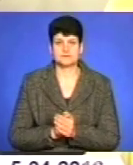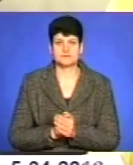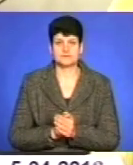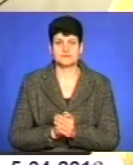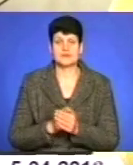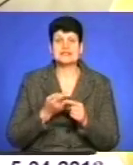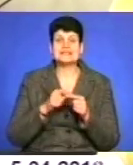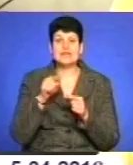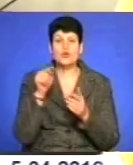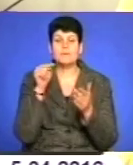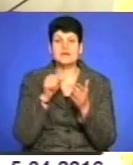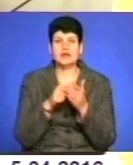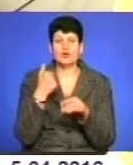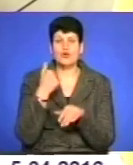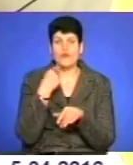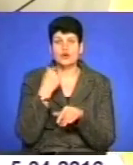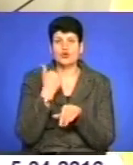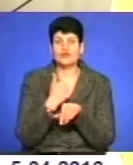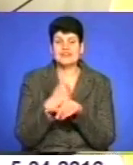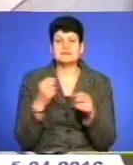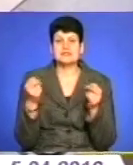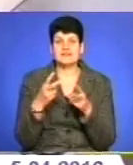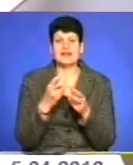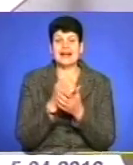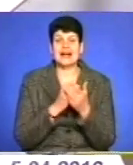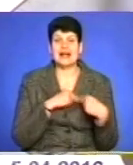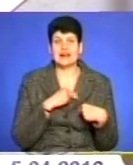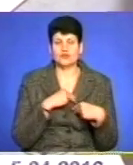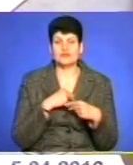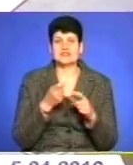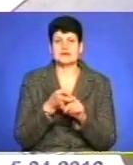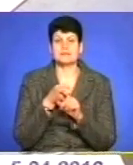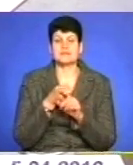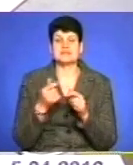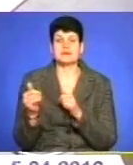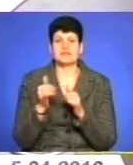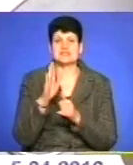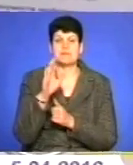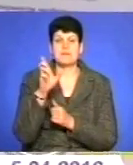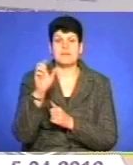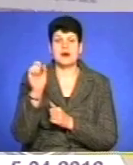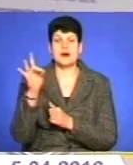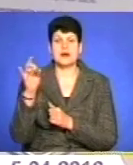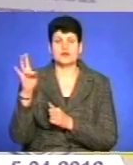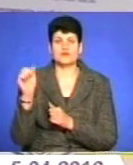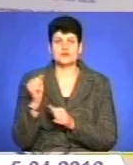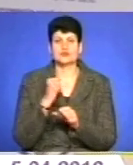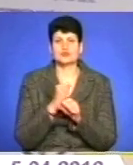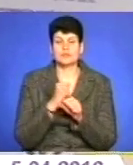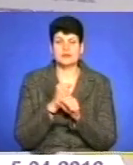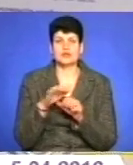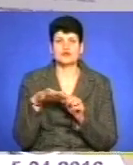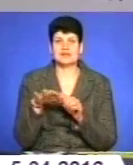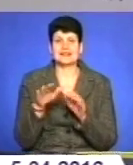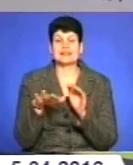З цією метою, каже провідний спеціаліст сектору кадрового забезпечення та зв'язків з громадськістю Василь Барановський, вони розробили та розмістили на території